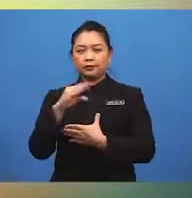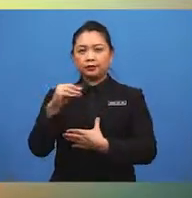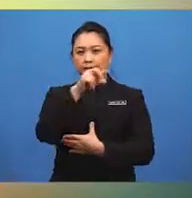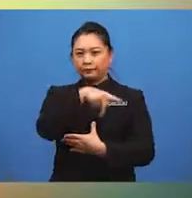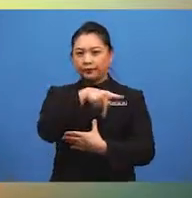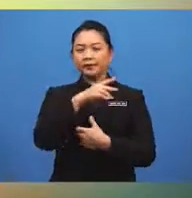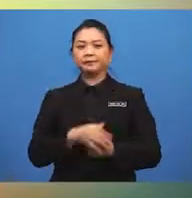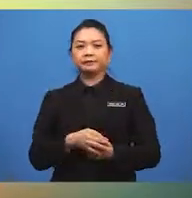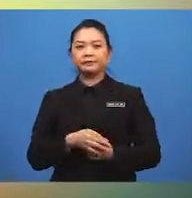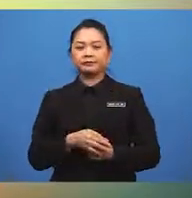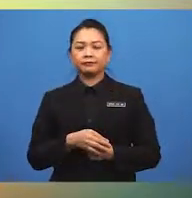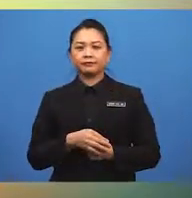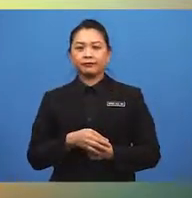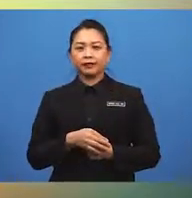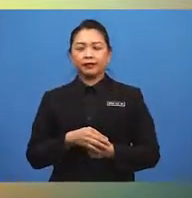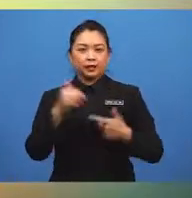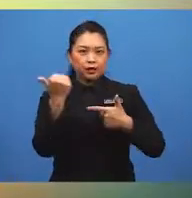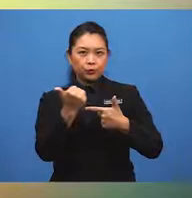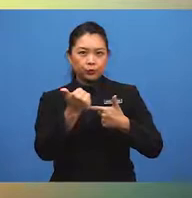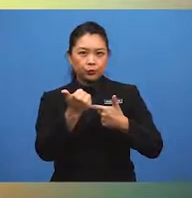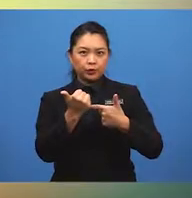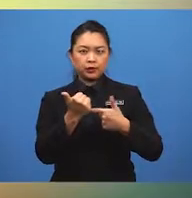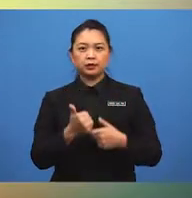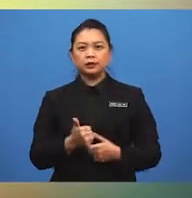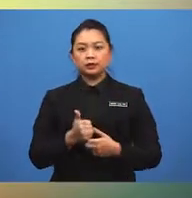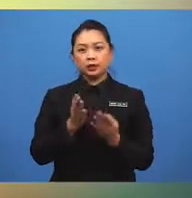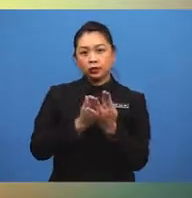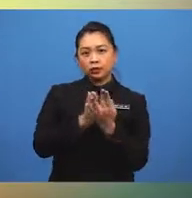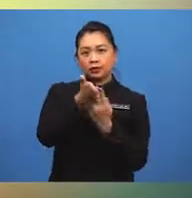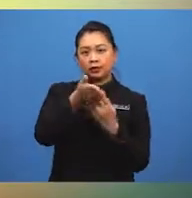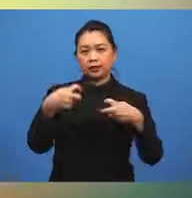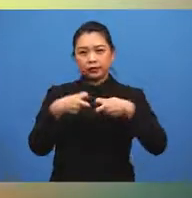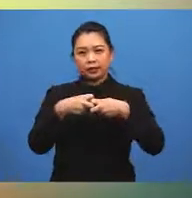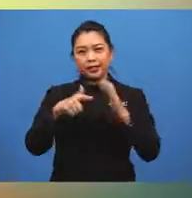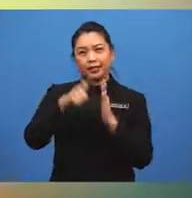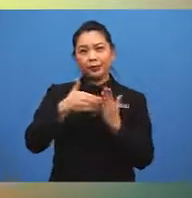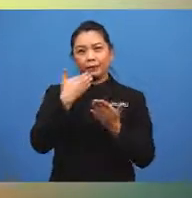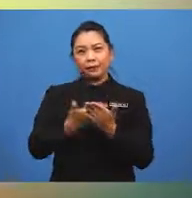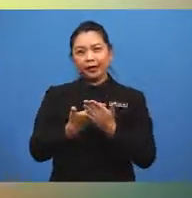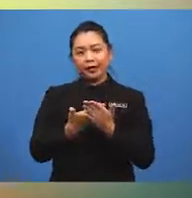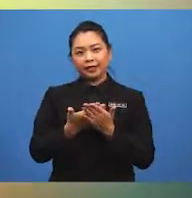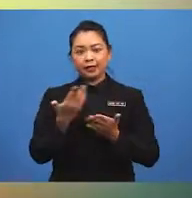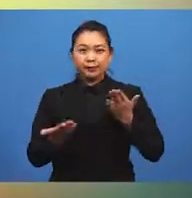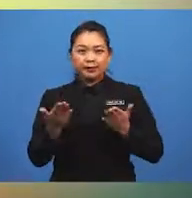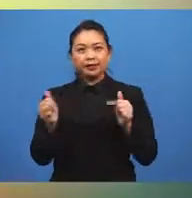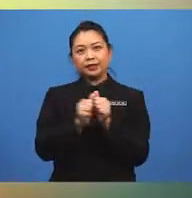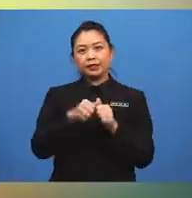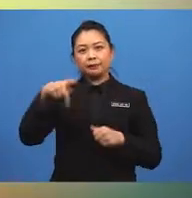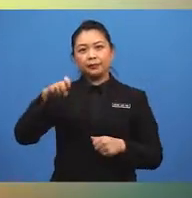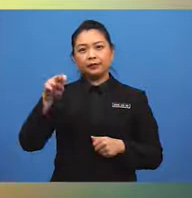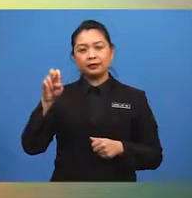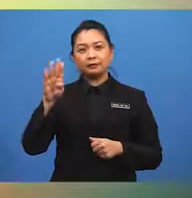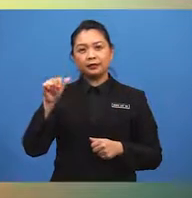penebat. Kedua, kekonduksian elektriknya lebih baik daripada penebat